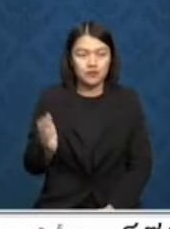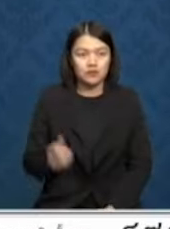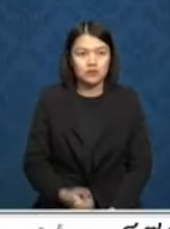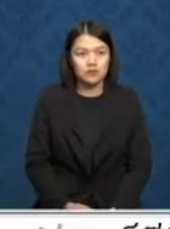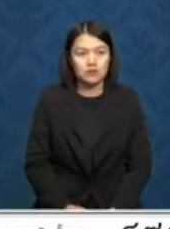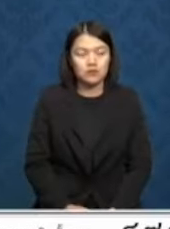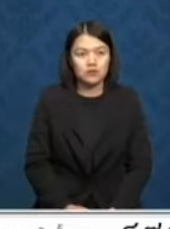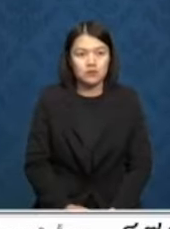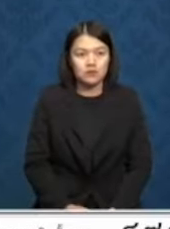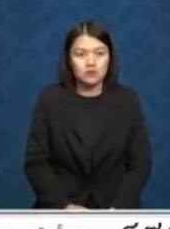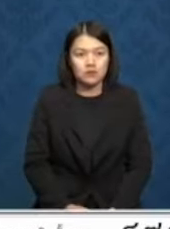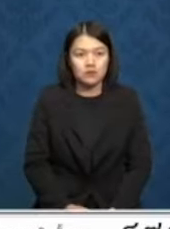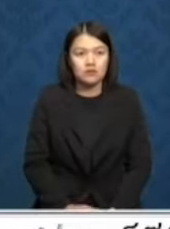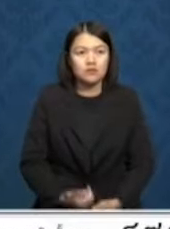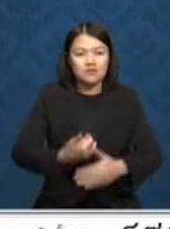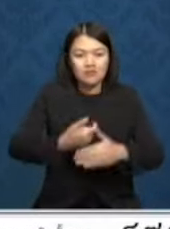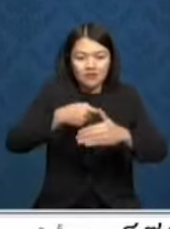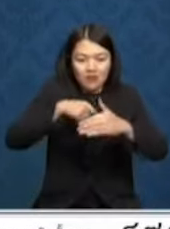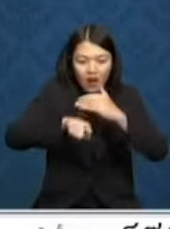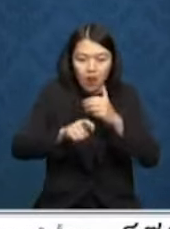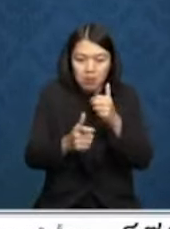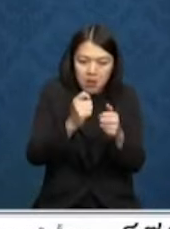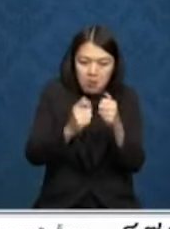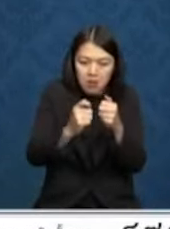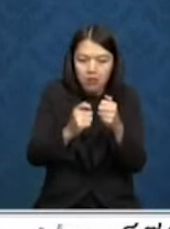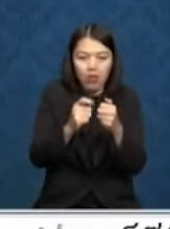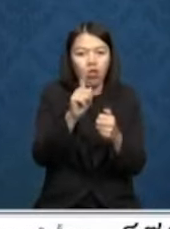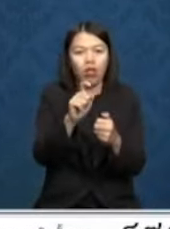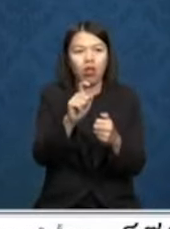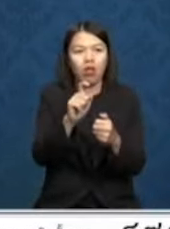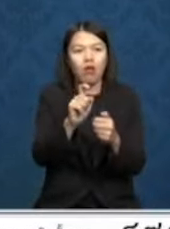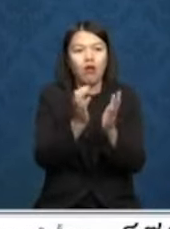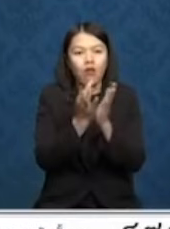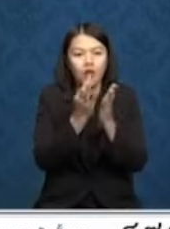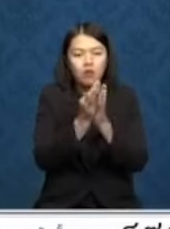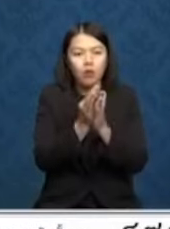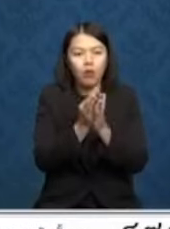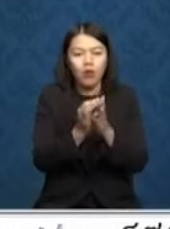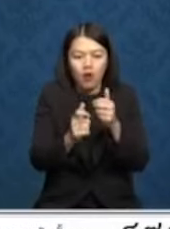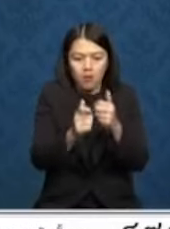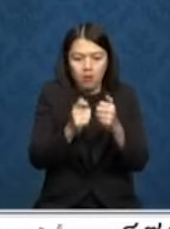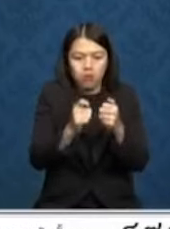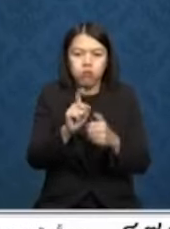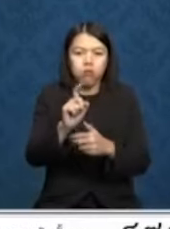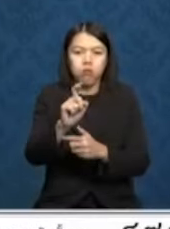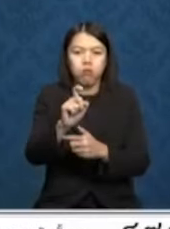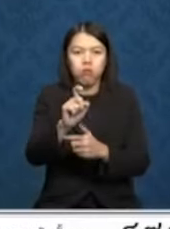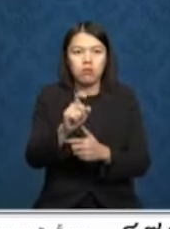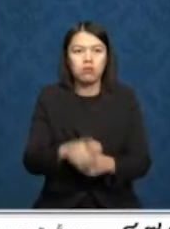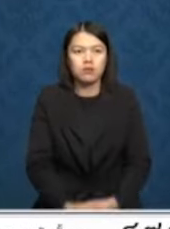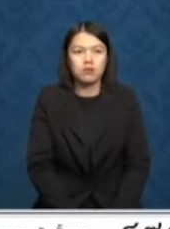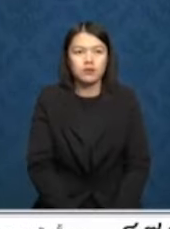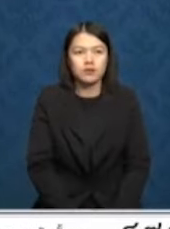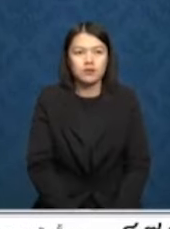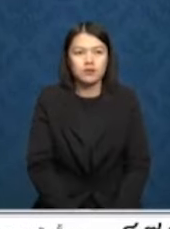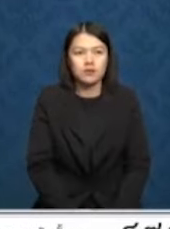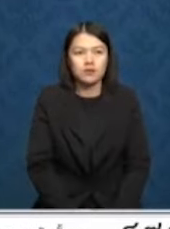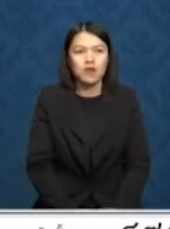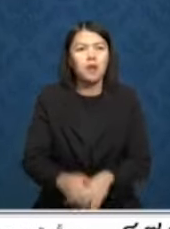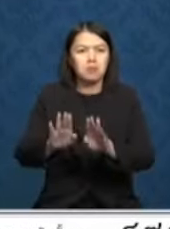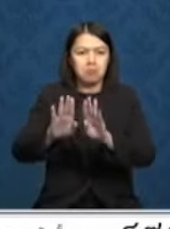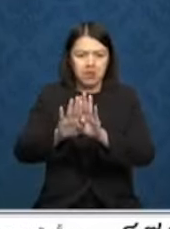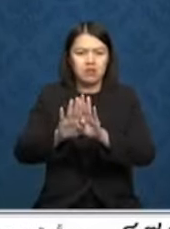ามารถนะคะที่จะเข้าไปแสดงความคิดเห็นนะคะใน Facebook ของสำนักงานศาลรัฐธรรมนูญได้ค่ะท่านปิ